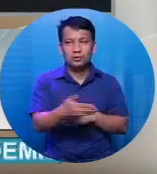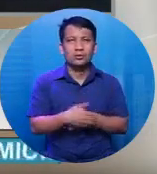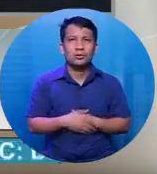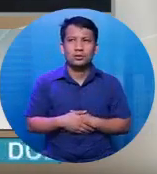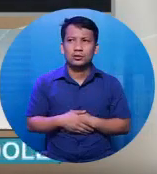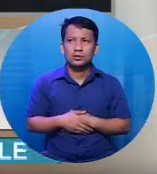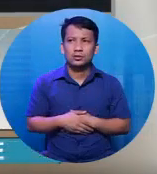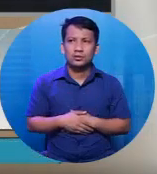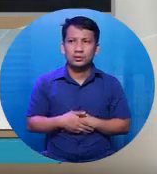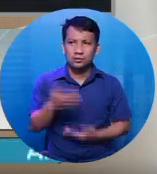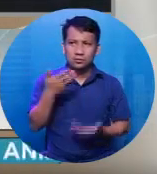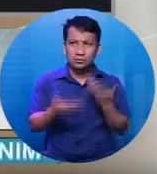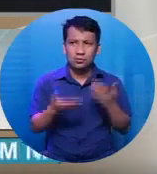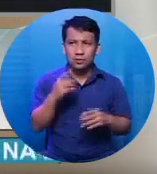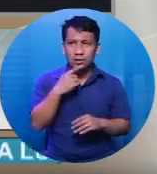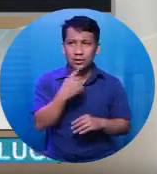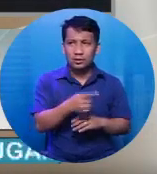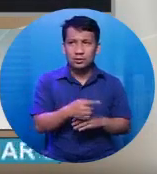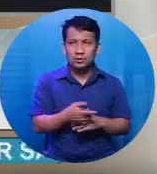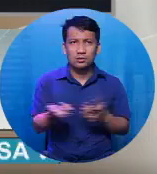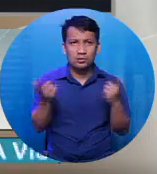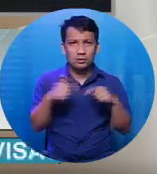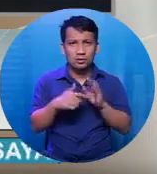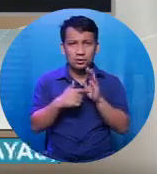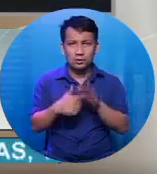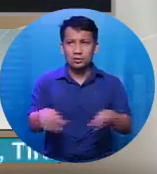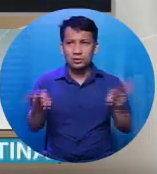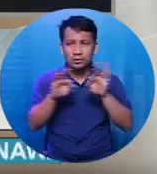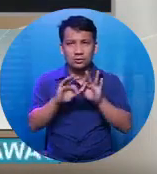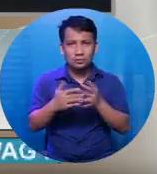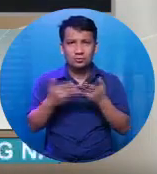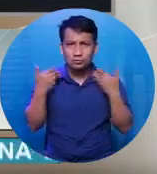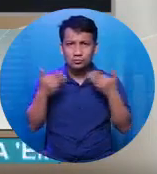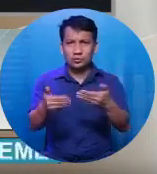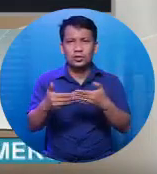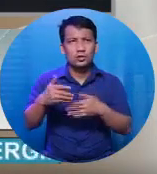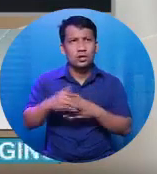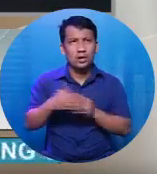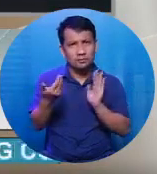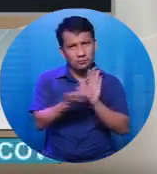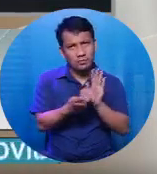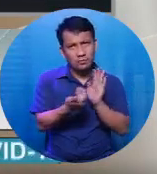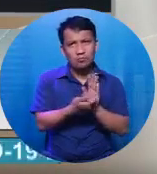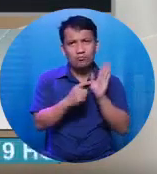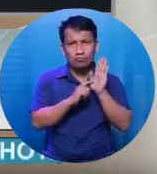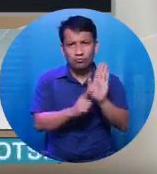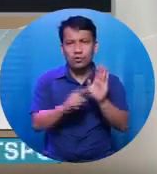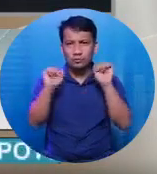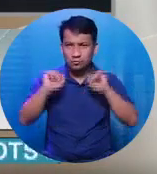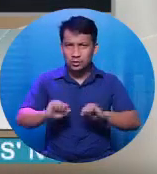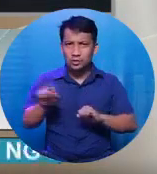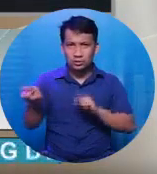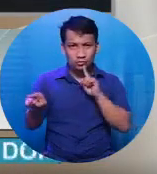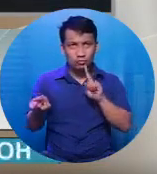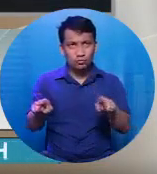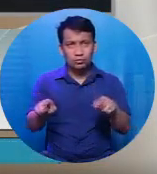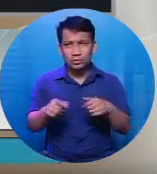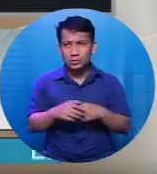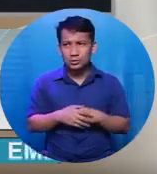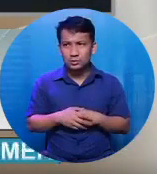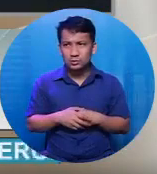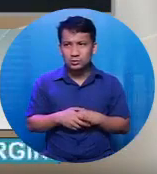complainant, na magkakaroon po ng isang continuous pain na clearly natin na may kalaguyo nga itong si